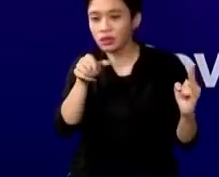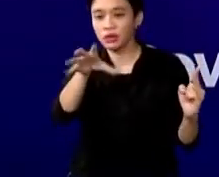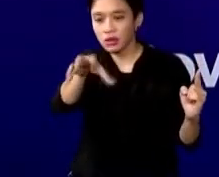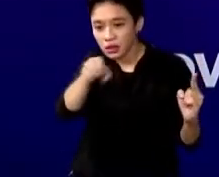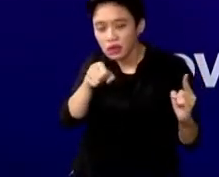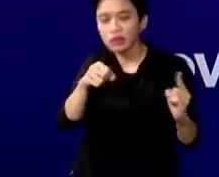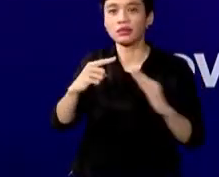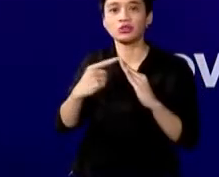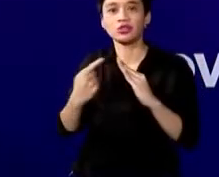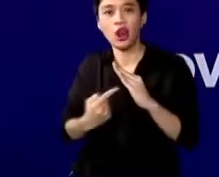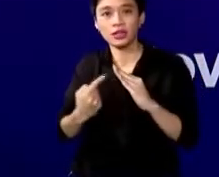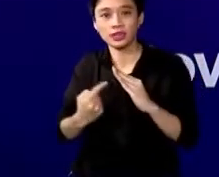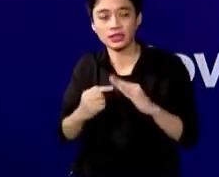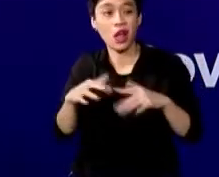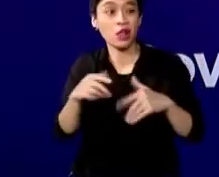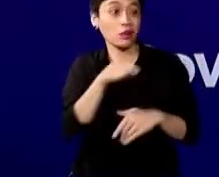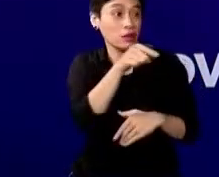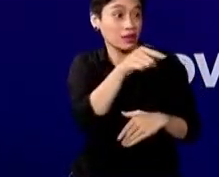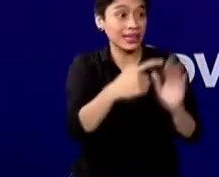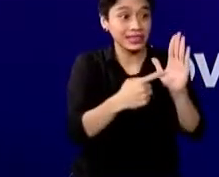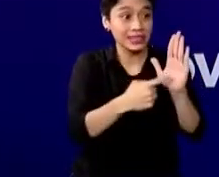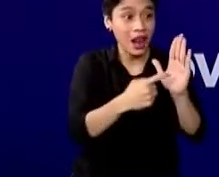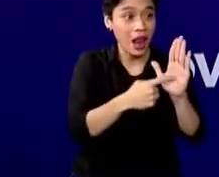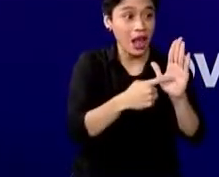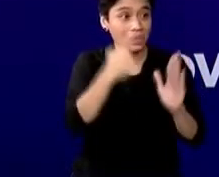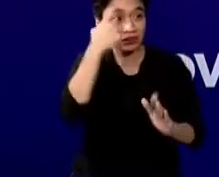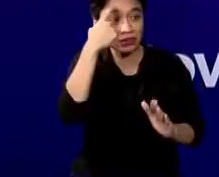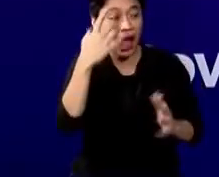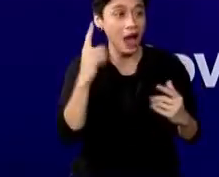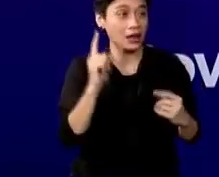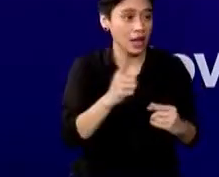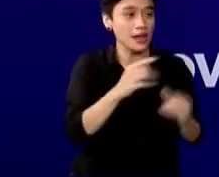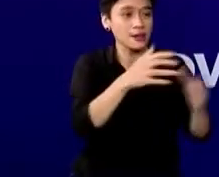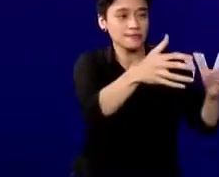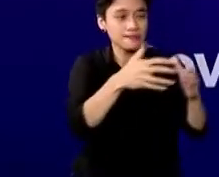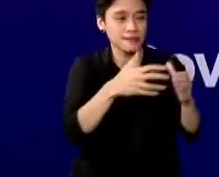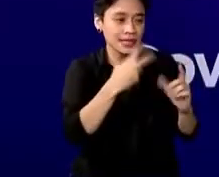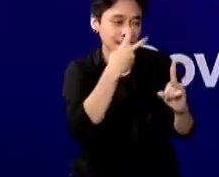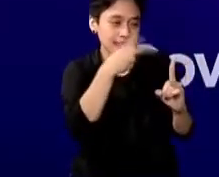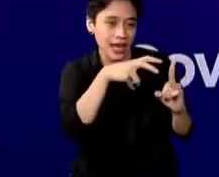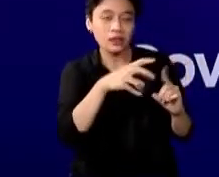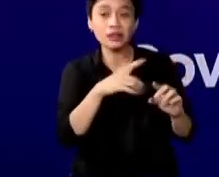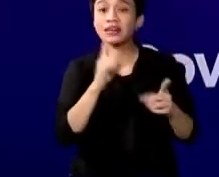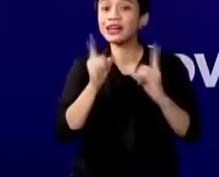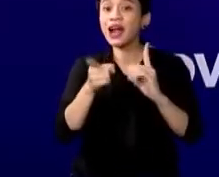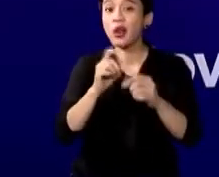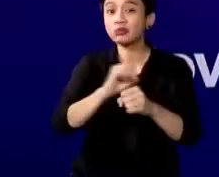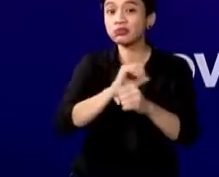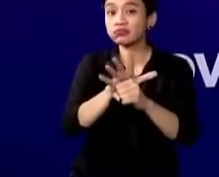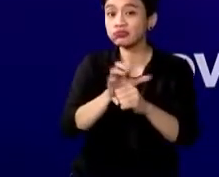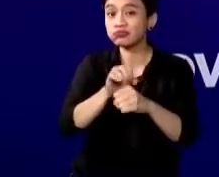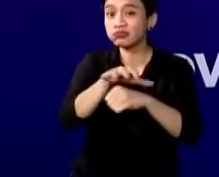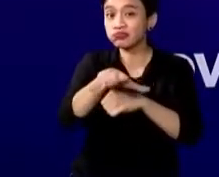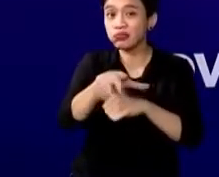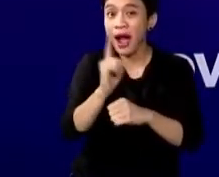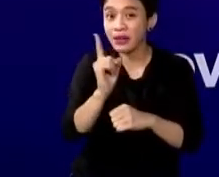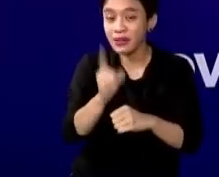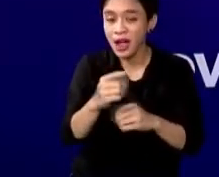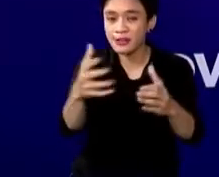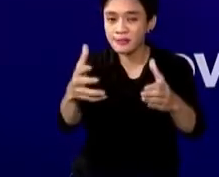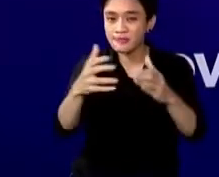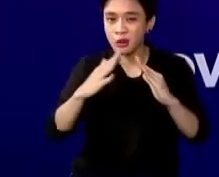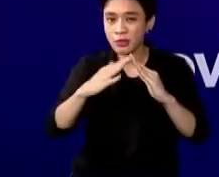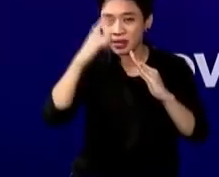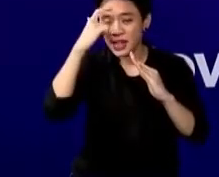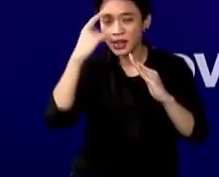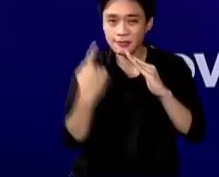yang bergejala dilakukan testing dan bila positif tentu diisolasi kalau sakit di rumah dirawat di rumah sakit dan